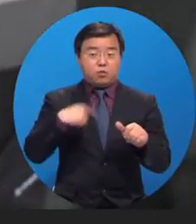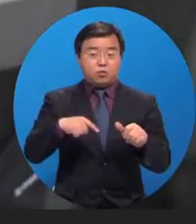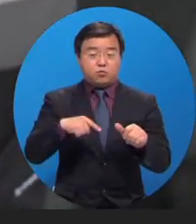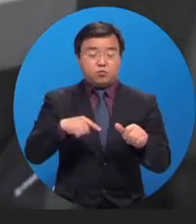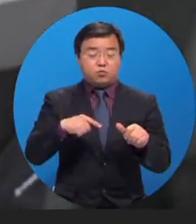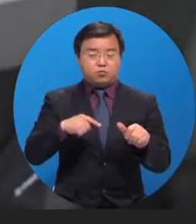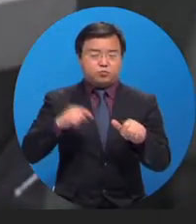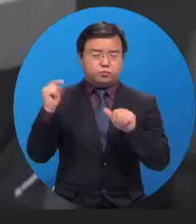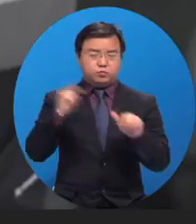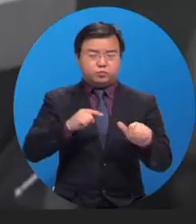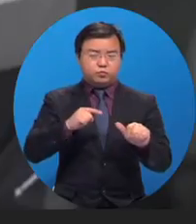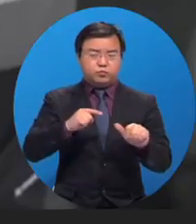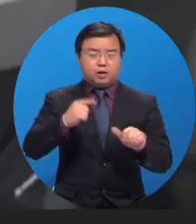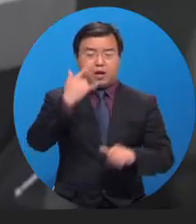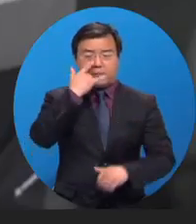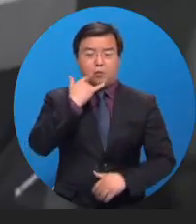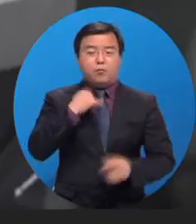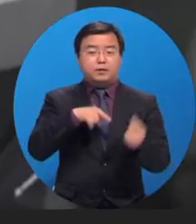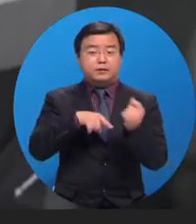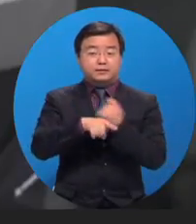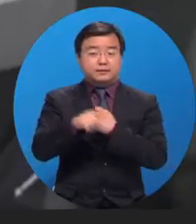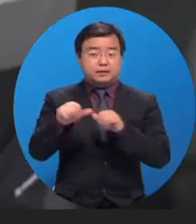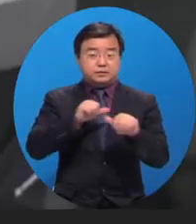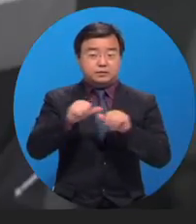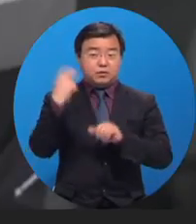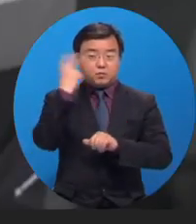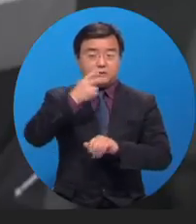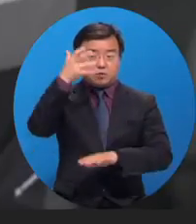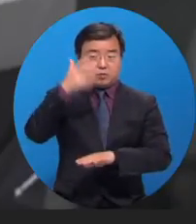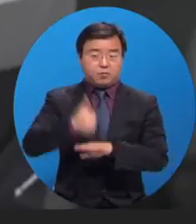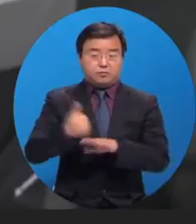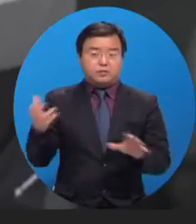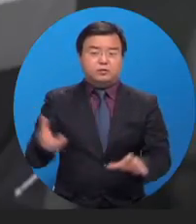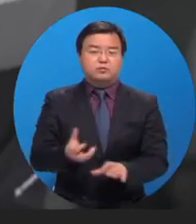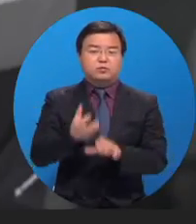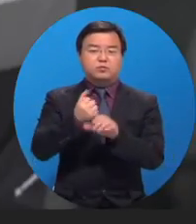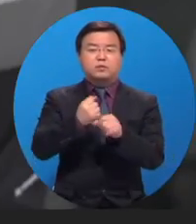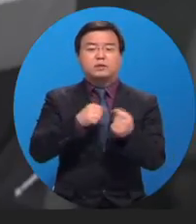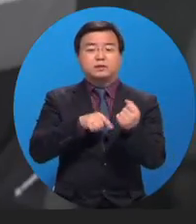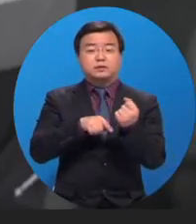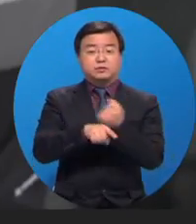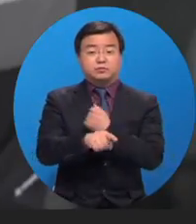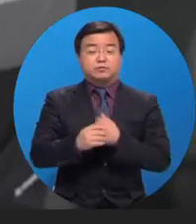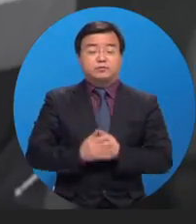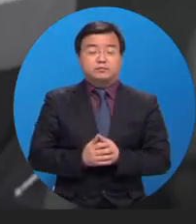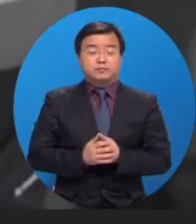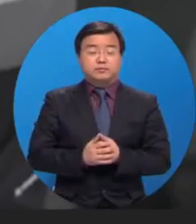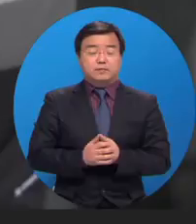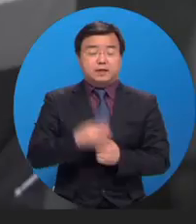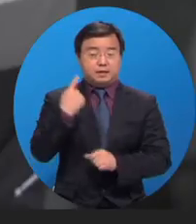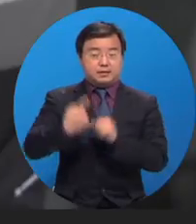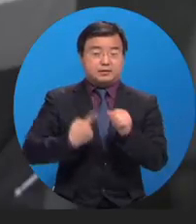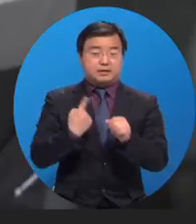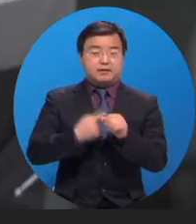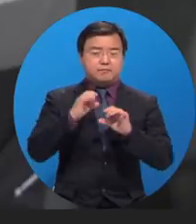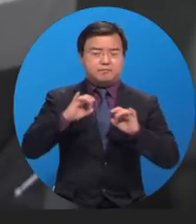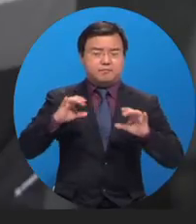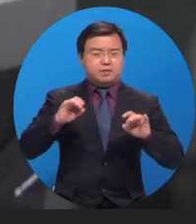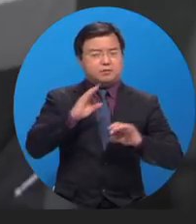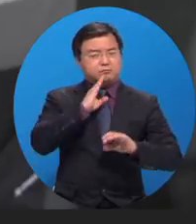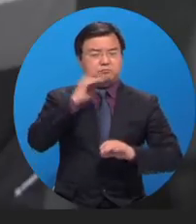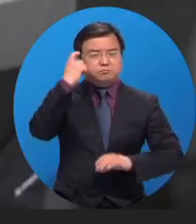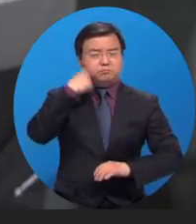의견을 통계의 반영했기 때문입니다 매년 현실성이 떨어지는 통계 수치로 발등에 떨어진